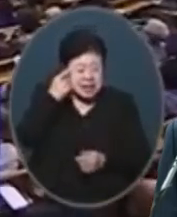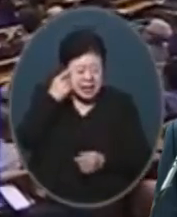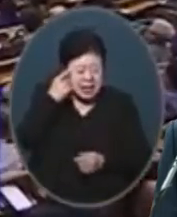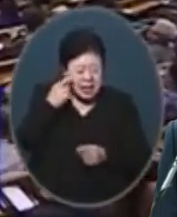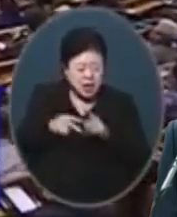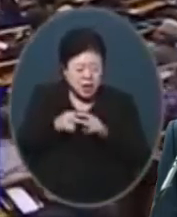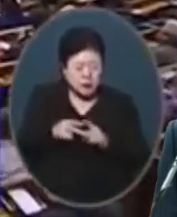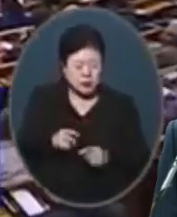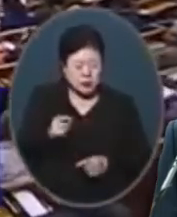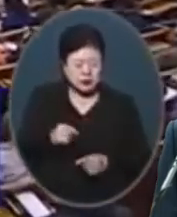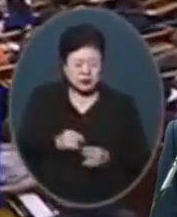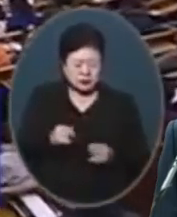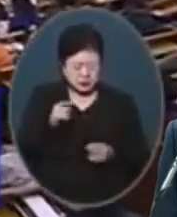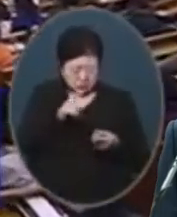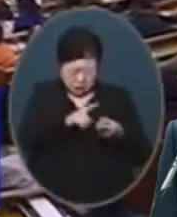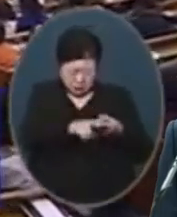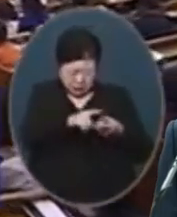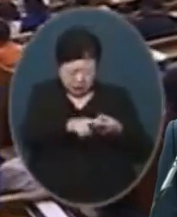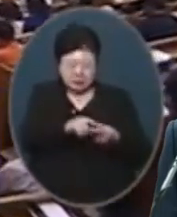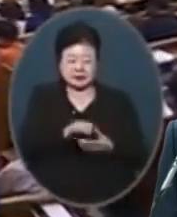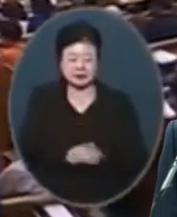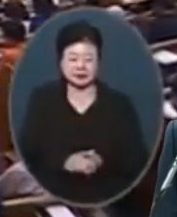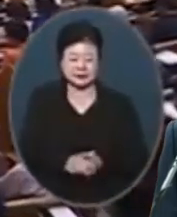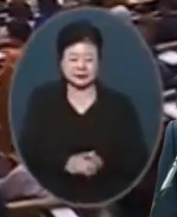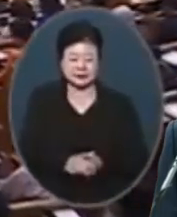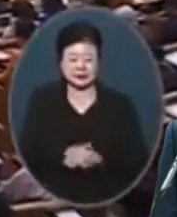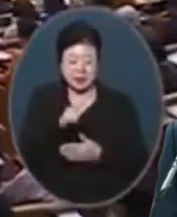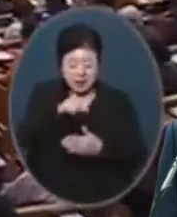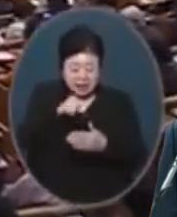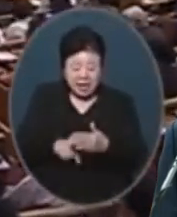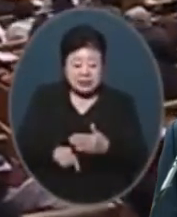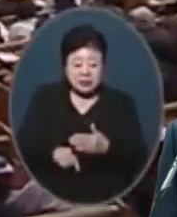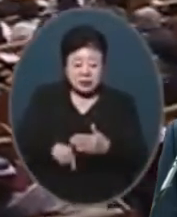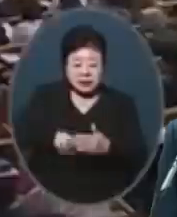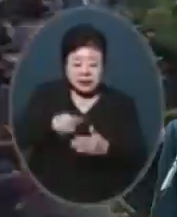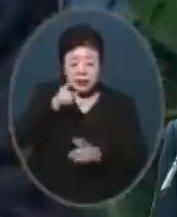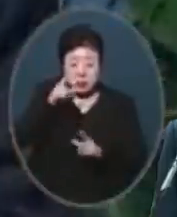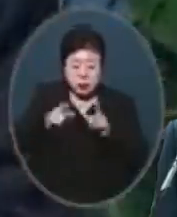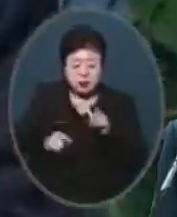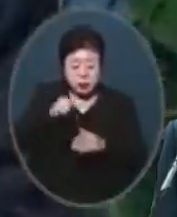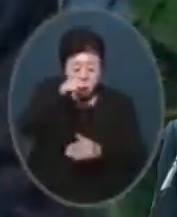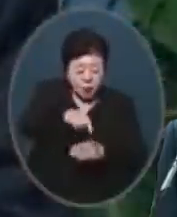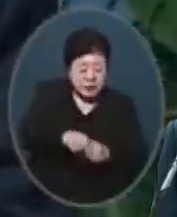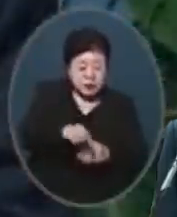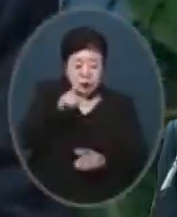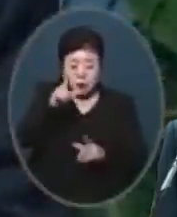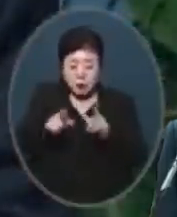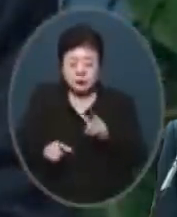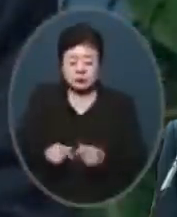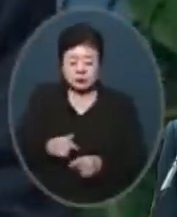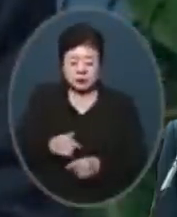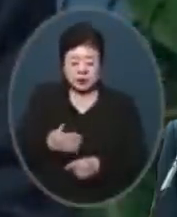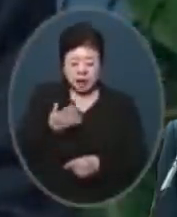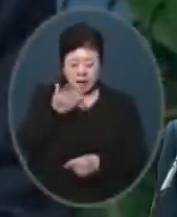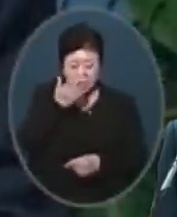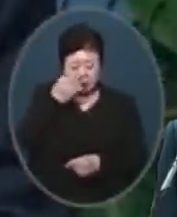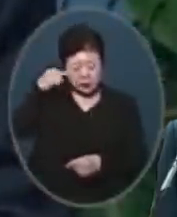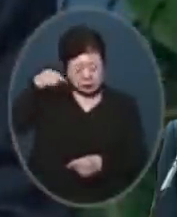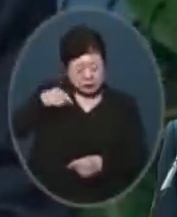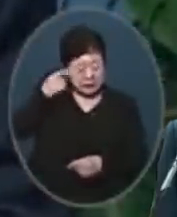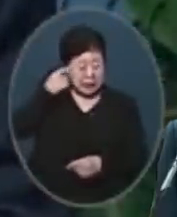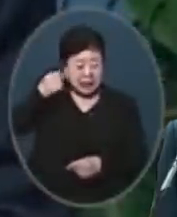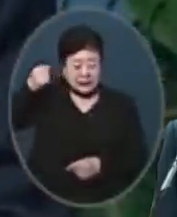어떠하면 그 위인도 그러한 적이라고 했습니다. 내적인 자화상은 외적인 자화상은 감각적인 존재를